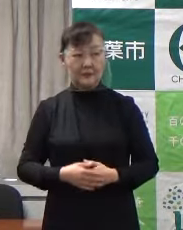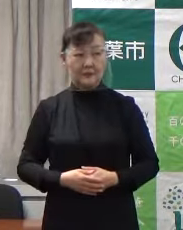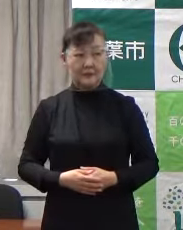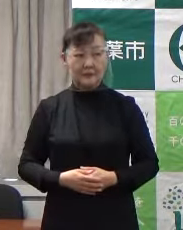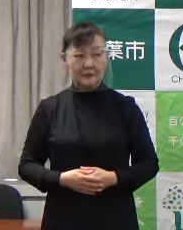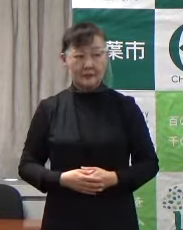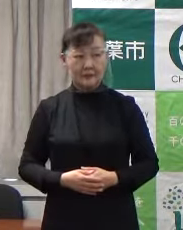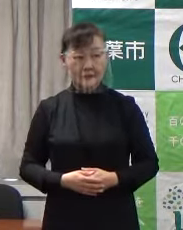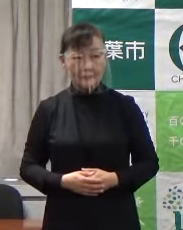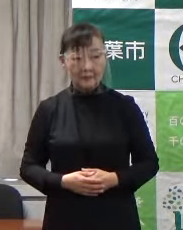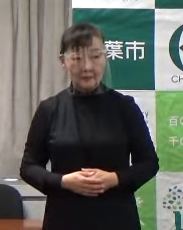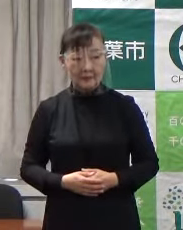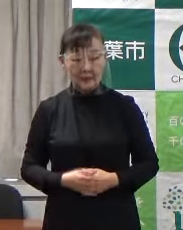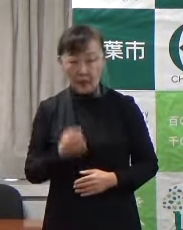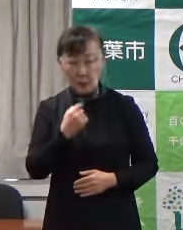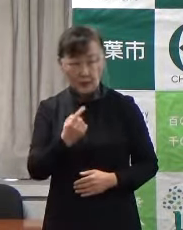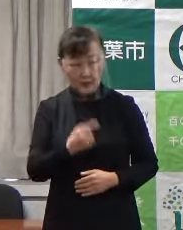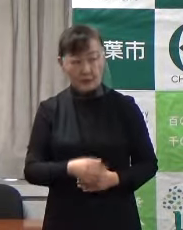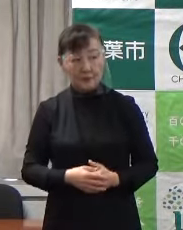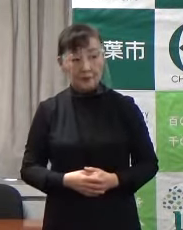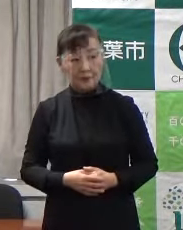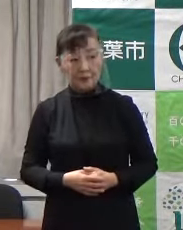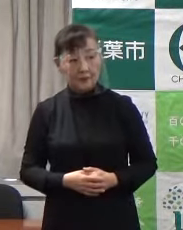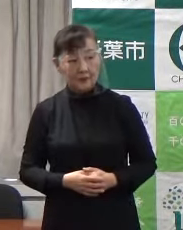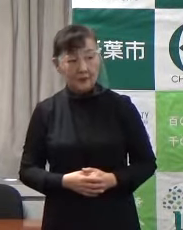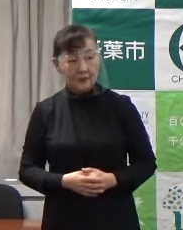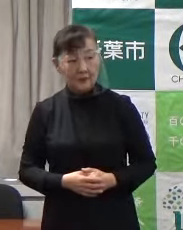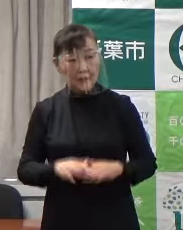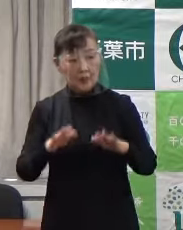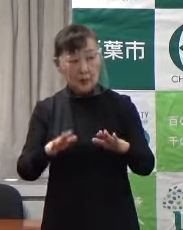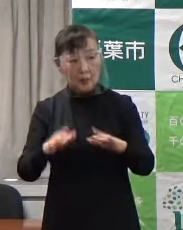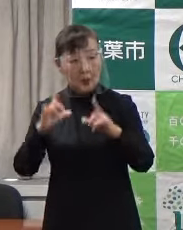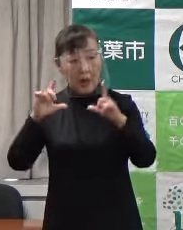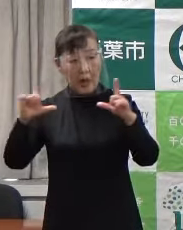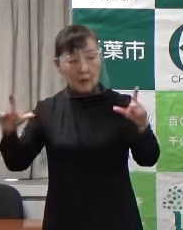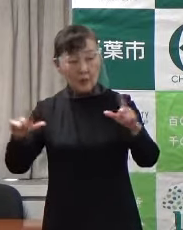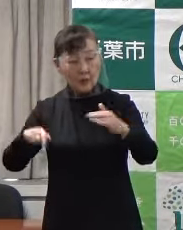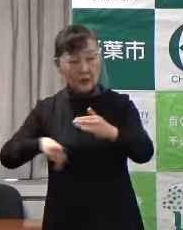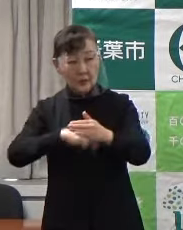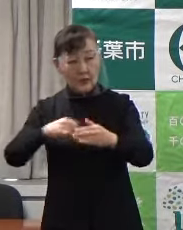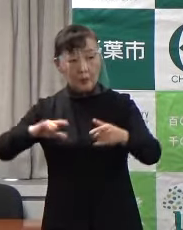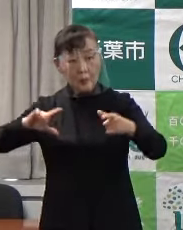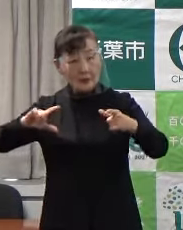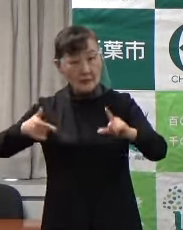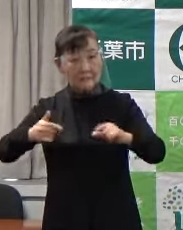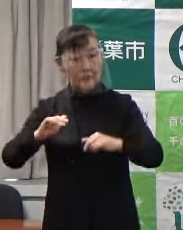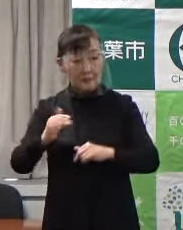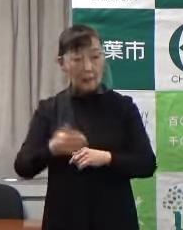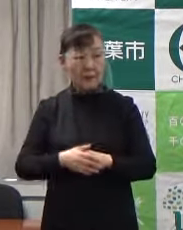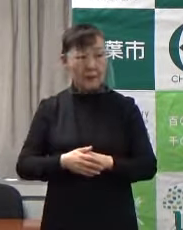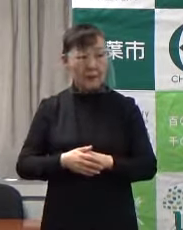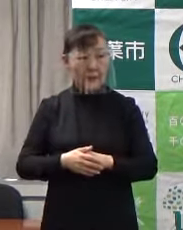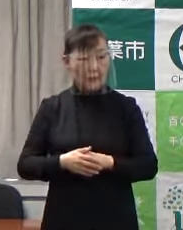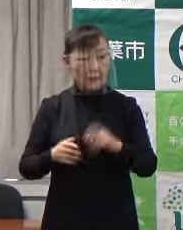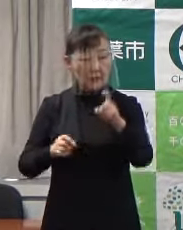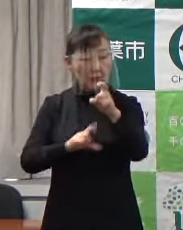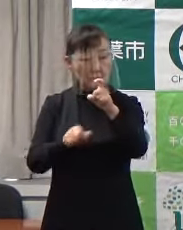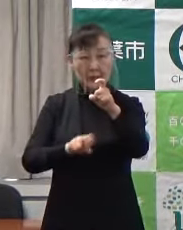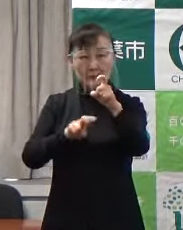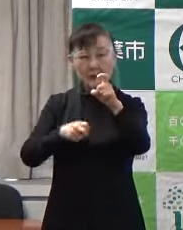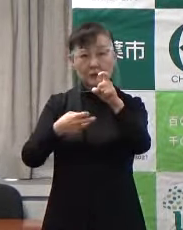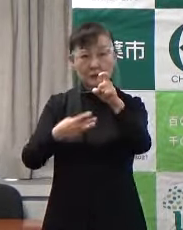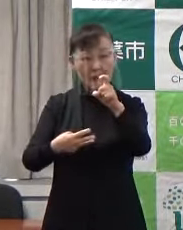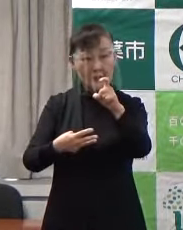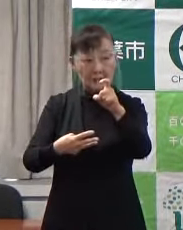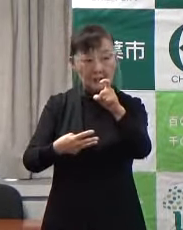今日の発表の内容は、 なんですけれども、10月の23日